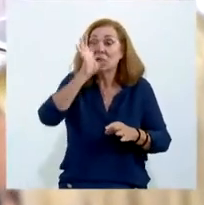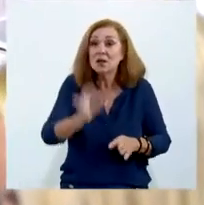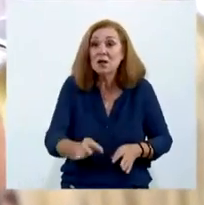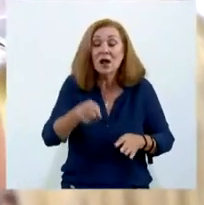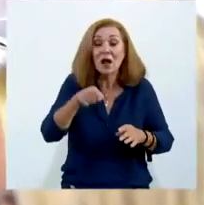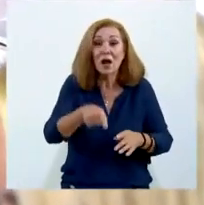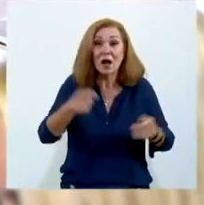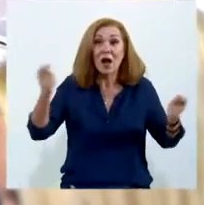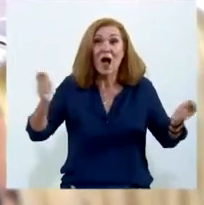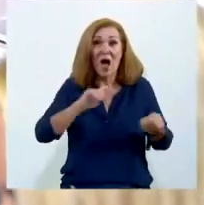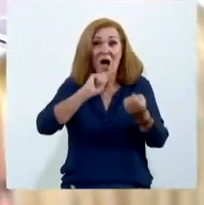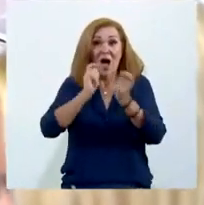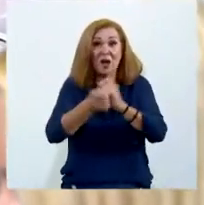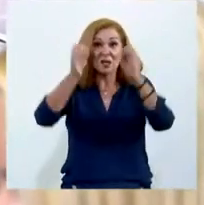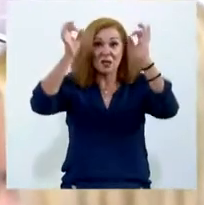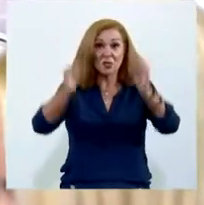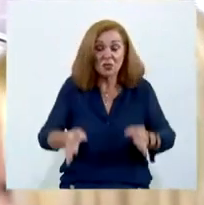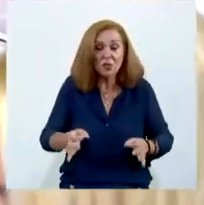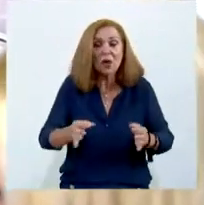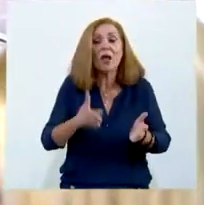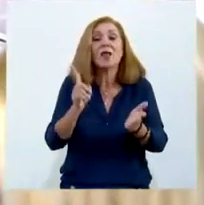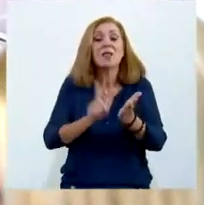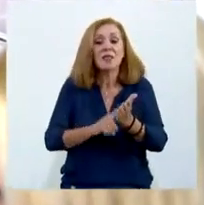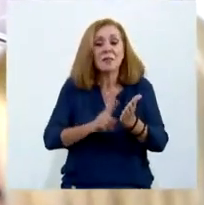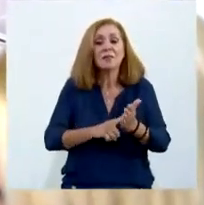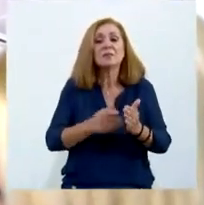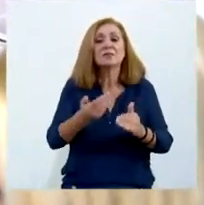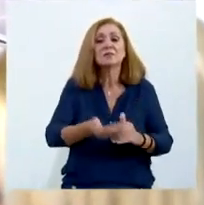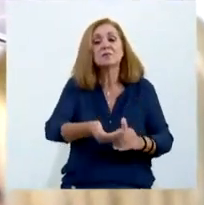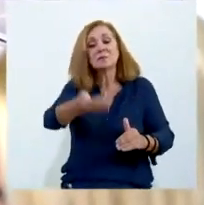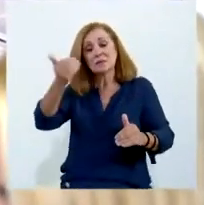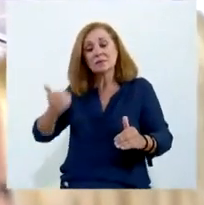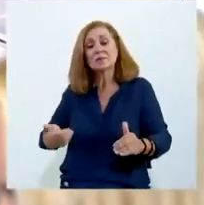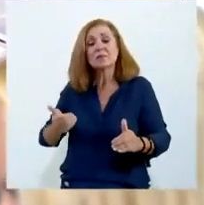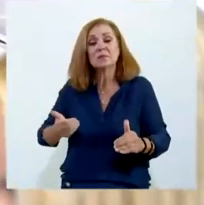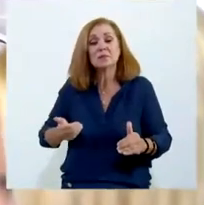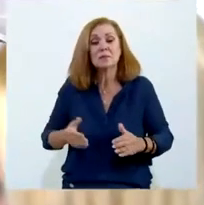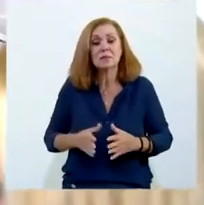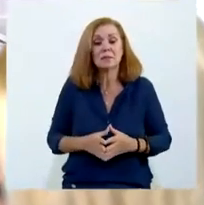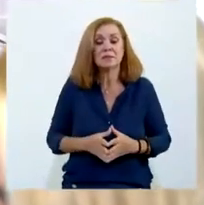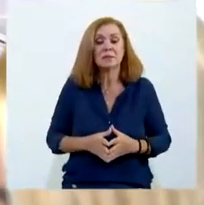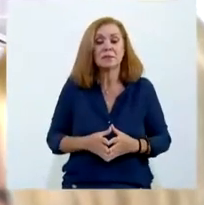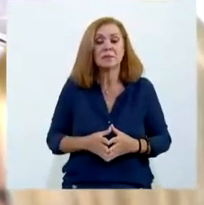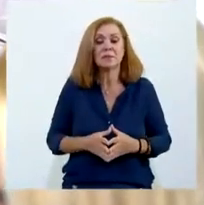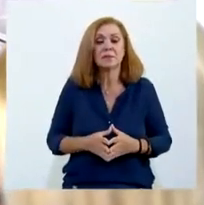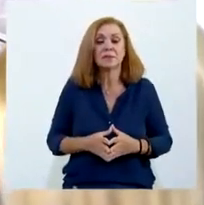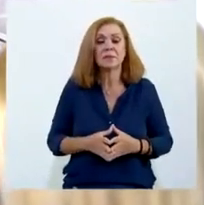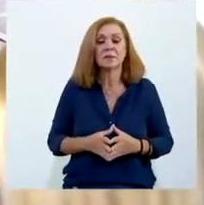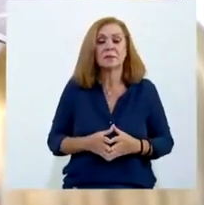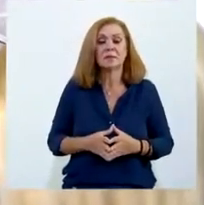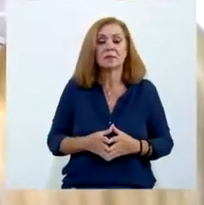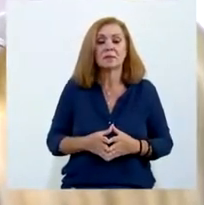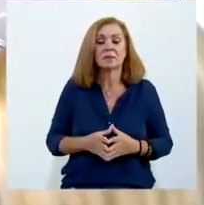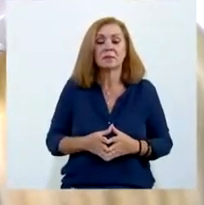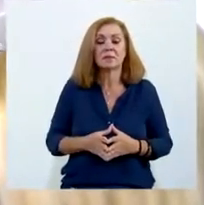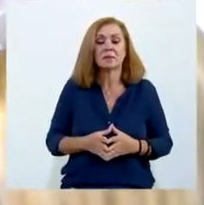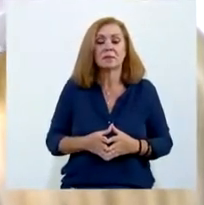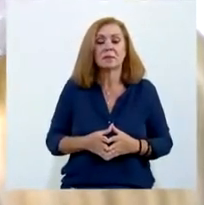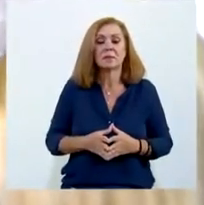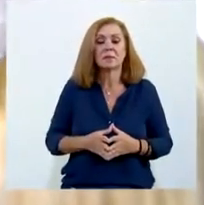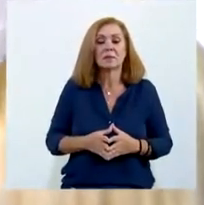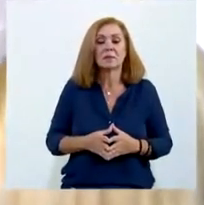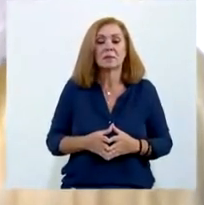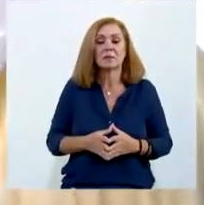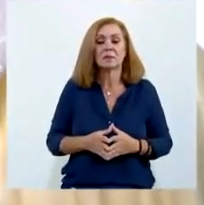εφαρμογή αυτές οι αλλαγές, θα πρέπει να προηγηθεί αυτόν ή τουλάχιστον να αντισυνοδεύσει μια βαθιά, μια